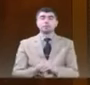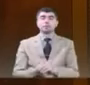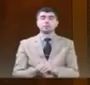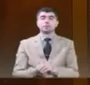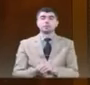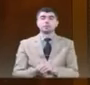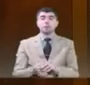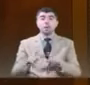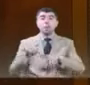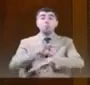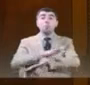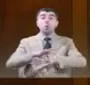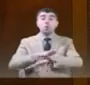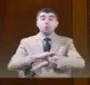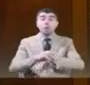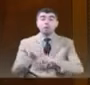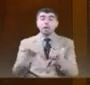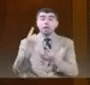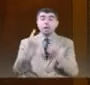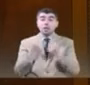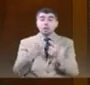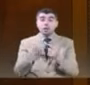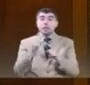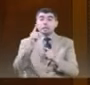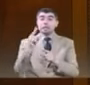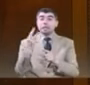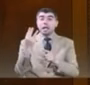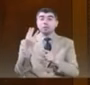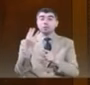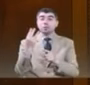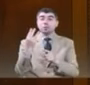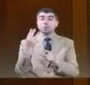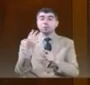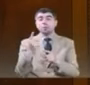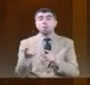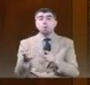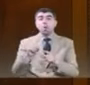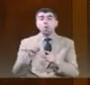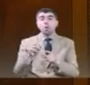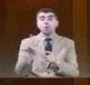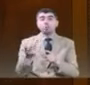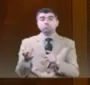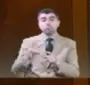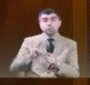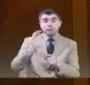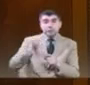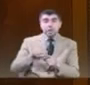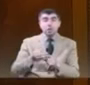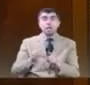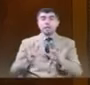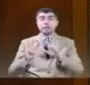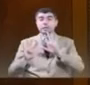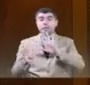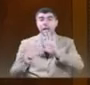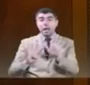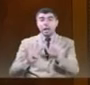واحد الموظف اللي كيقبض دابا 11700 درهم غيبدا يقبض 13000 درهم وغادي يخرج ب 9950 درهم فعوض